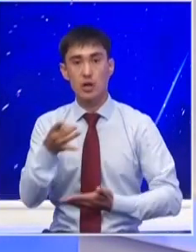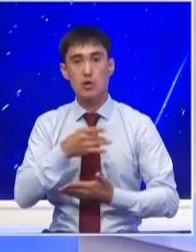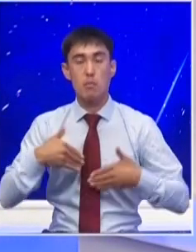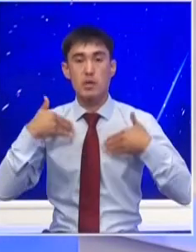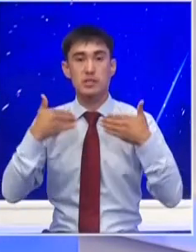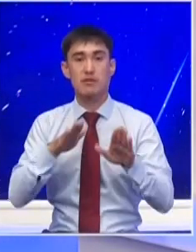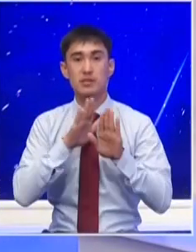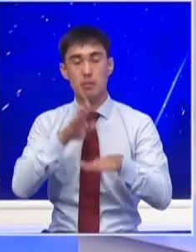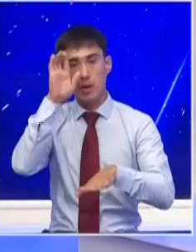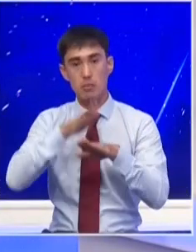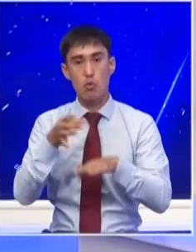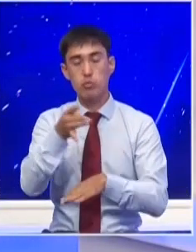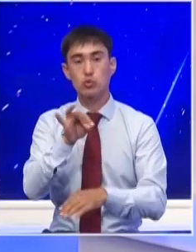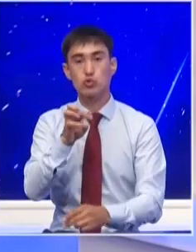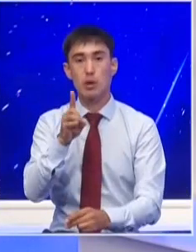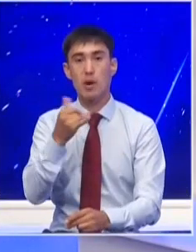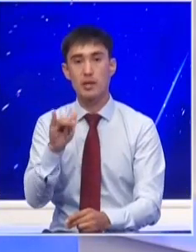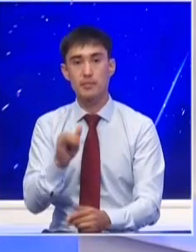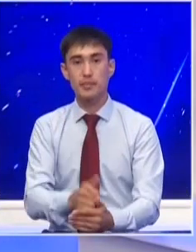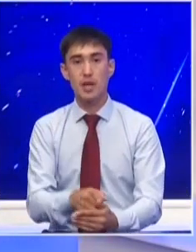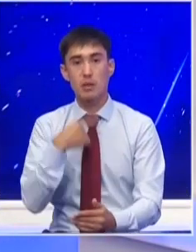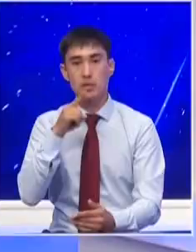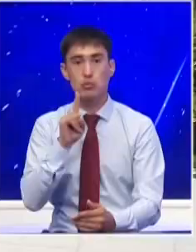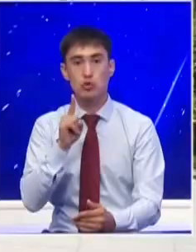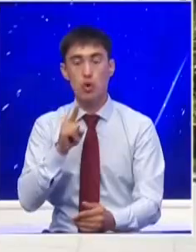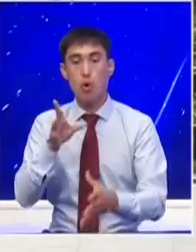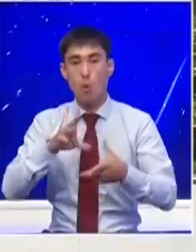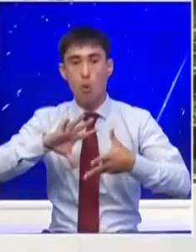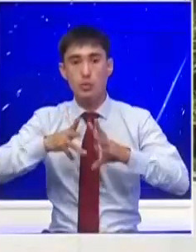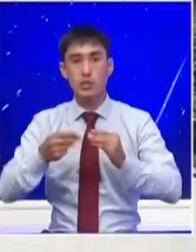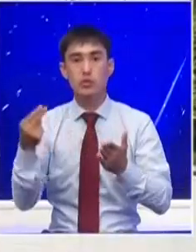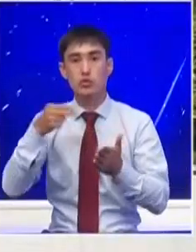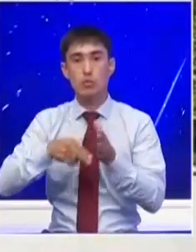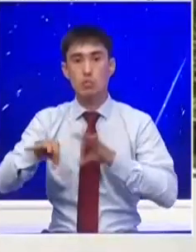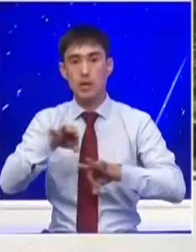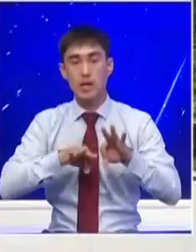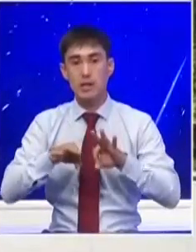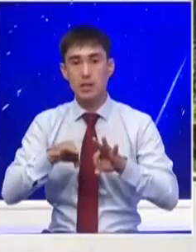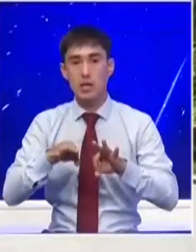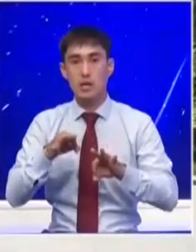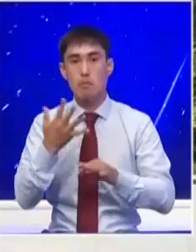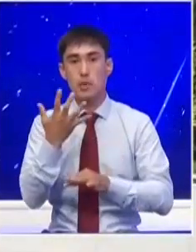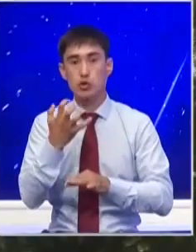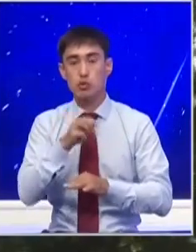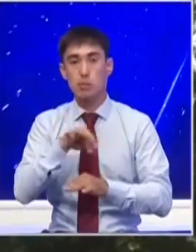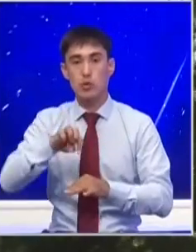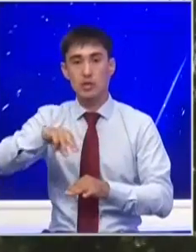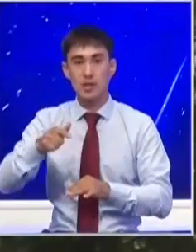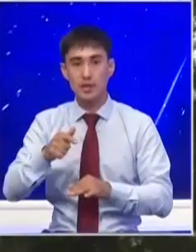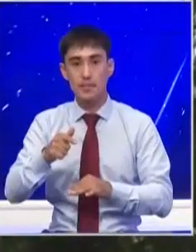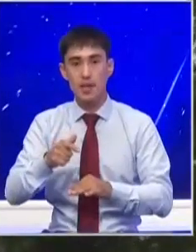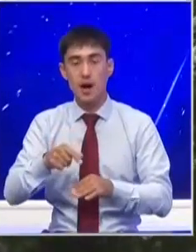поздравил заместитель акима области Рустам Али. Стоит отметить, общая стоимость проекта составляет около 500 миллионов